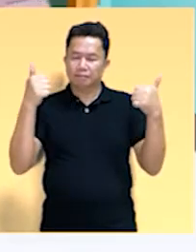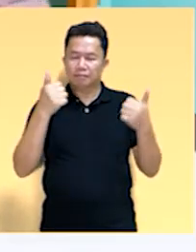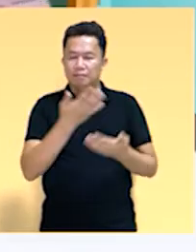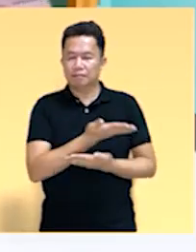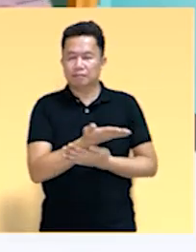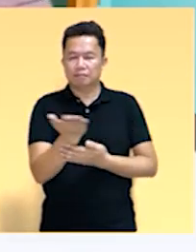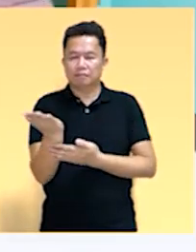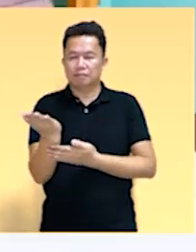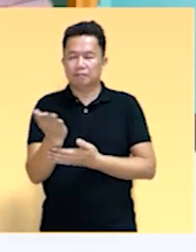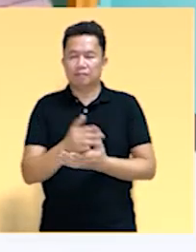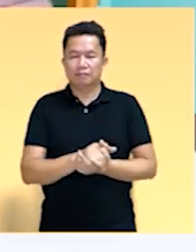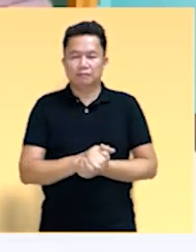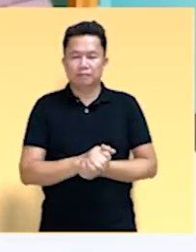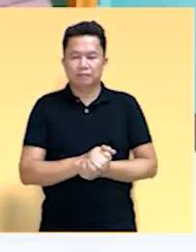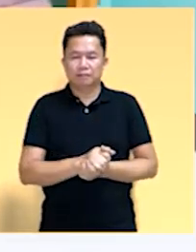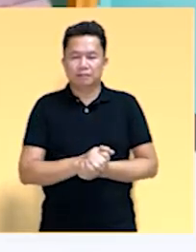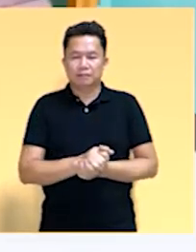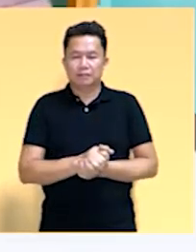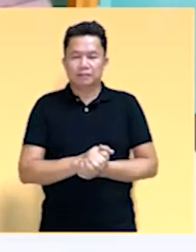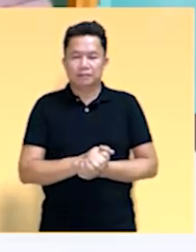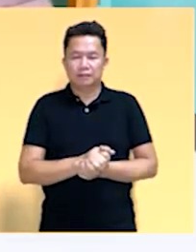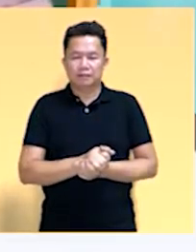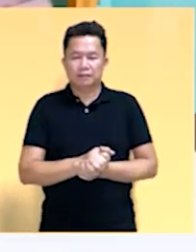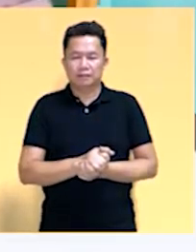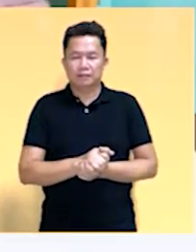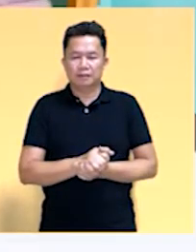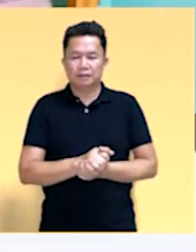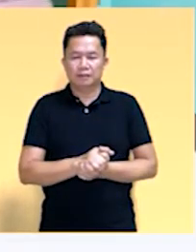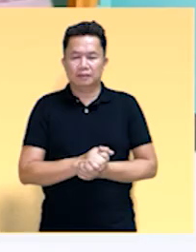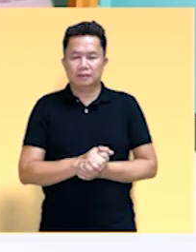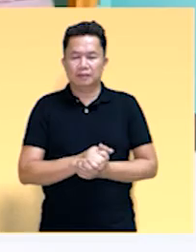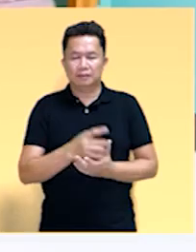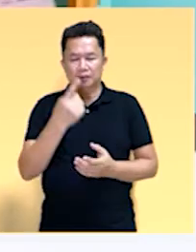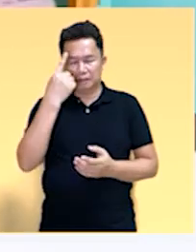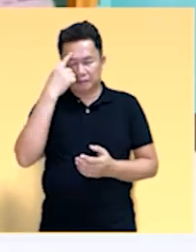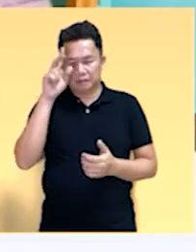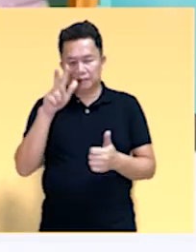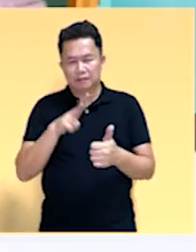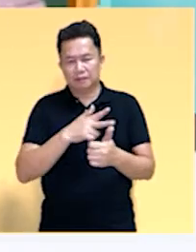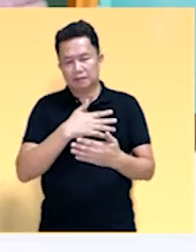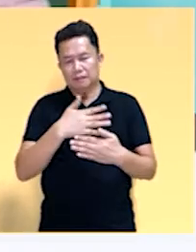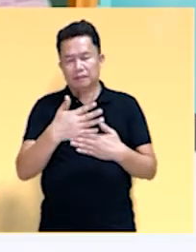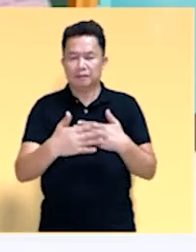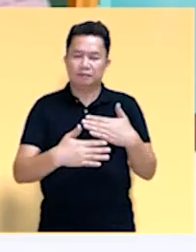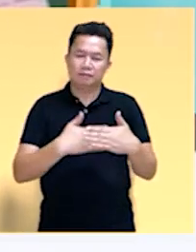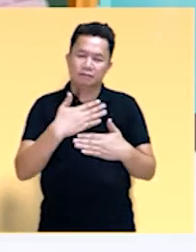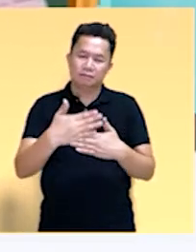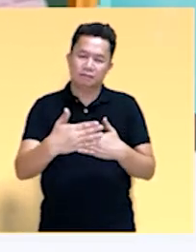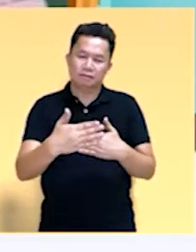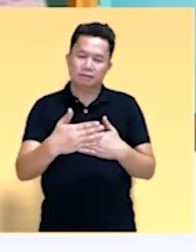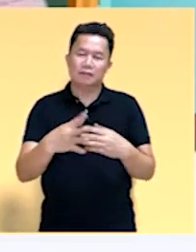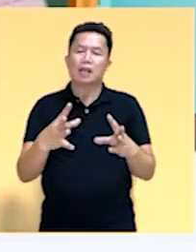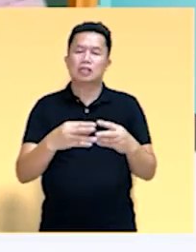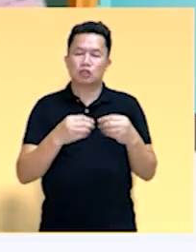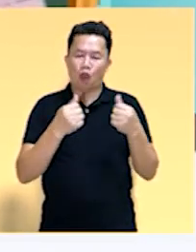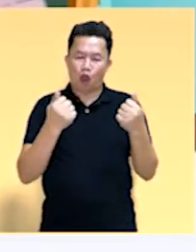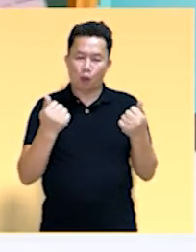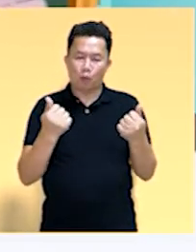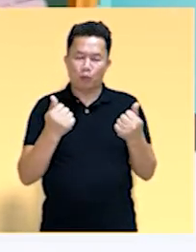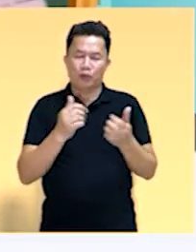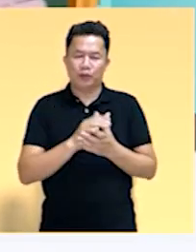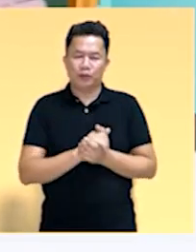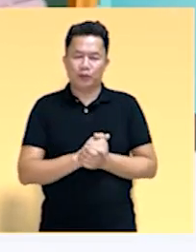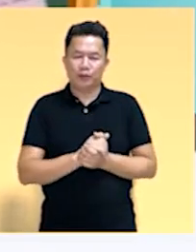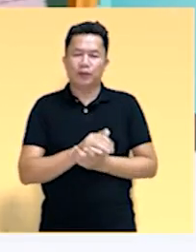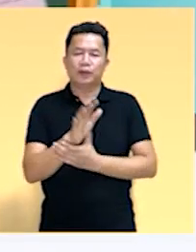2 thumbs up sa inyo! Para sa ikatlong hakbang, solve.